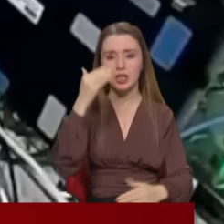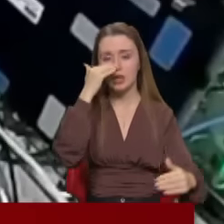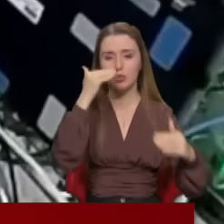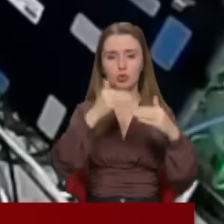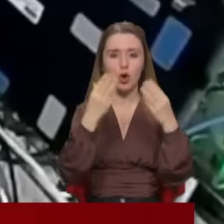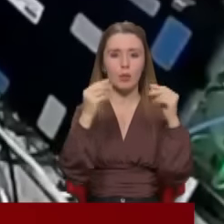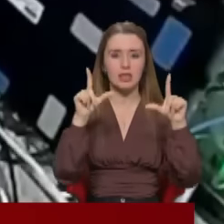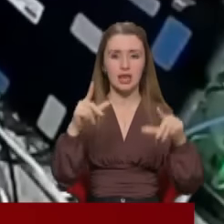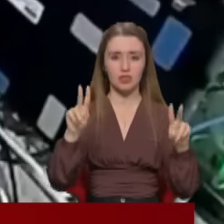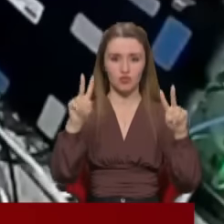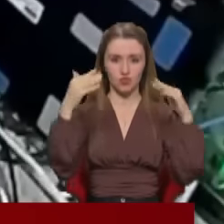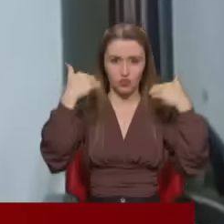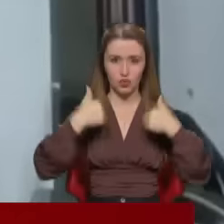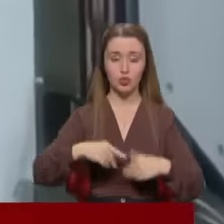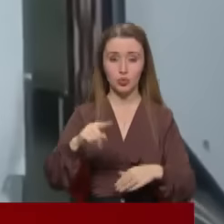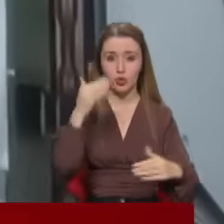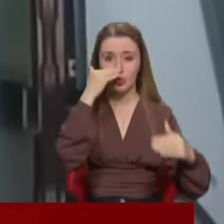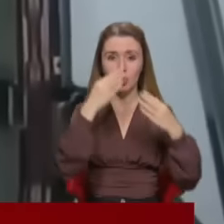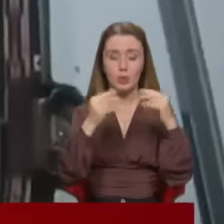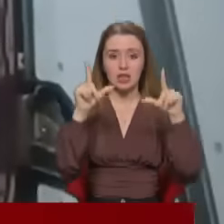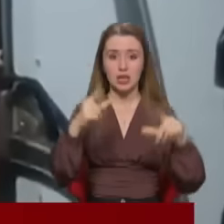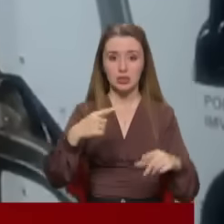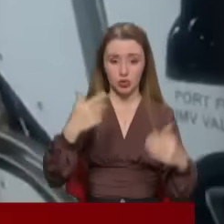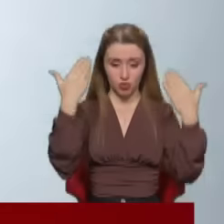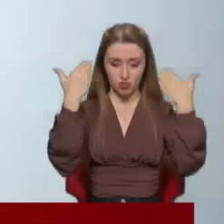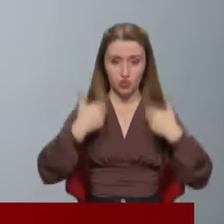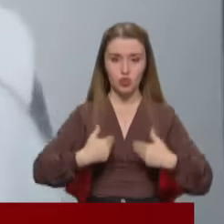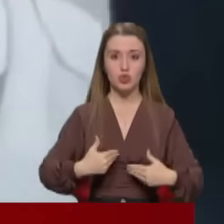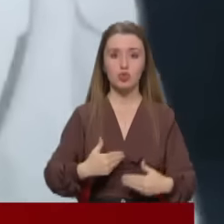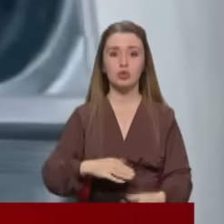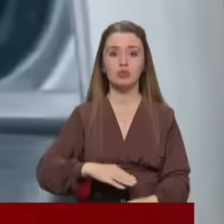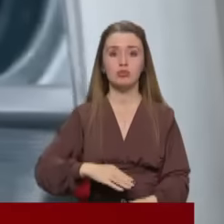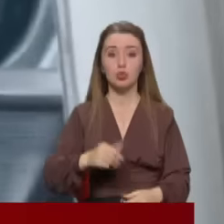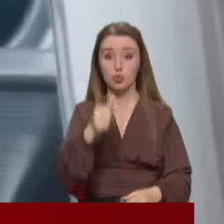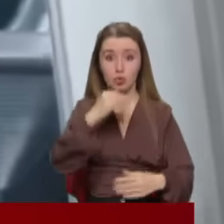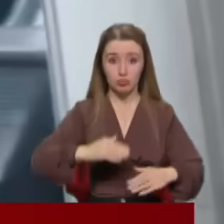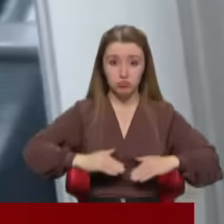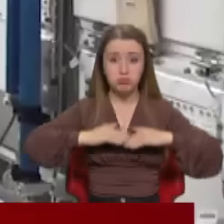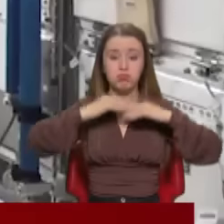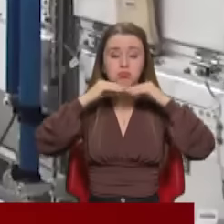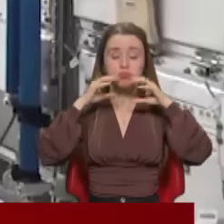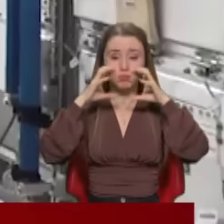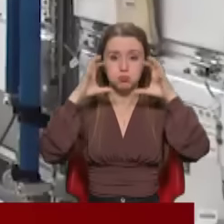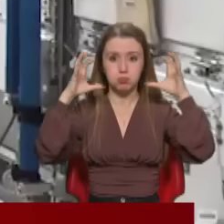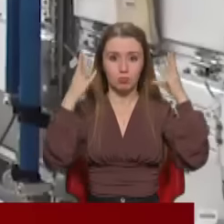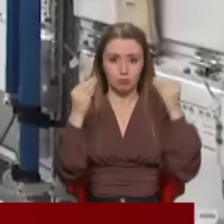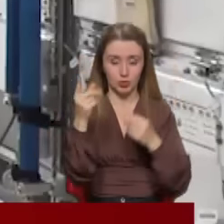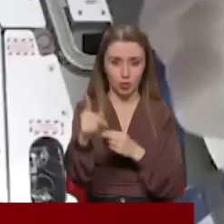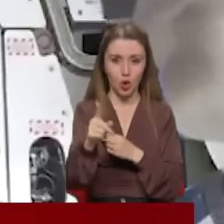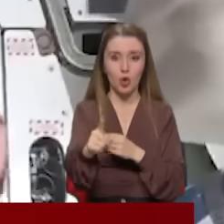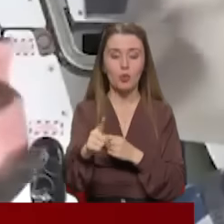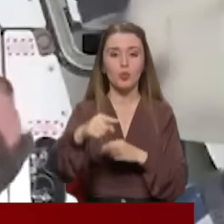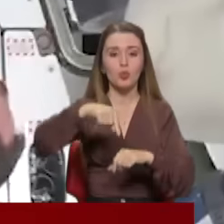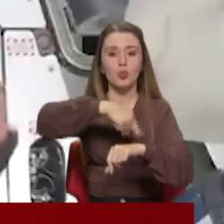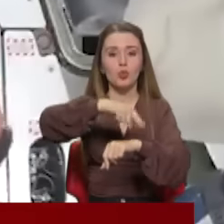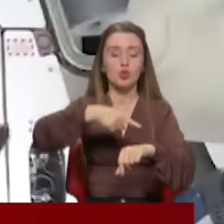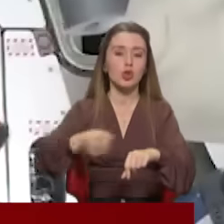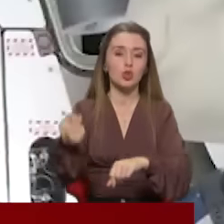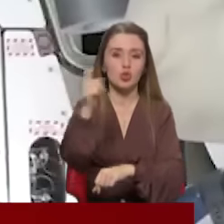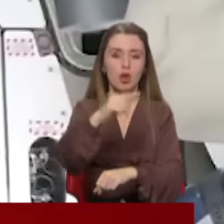sağlaması. Yerçekimsiz ortamda vücut sıvılarının üste toplanması nedeniyle yüzü şiş görünen Gezer Avcı bu süreç